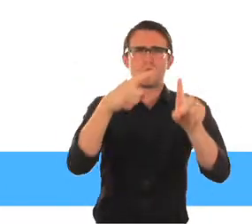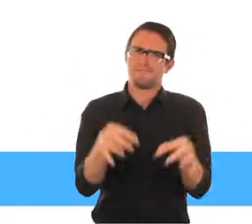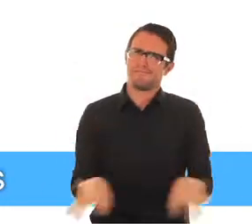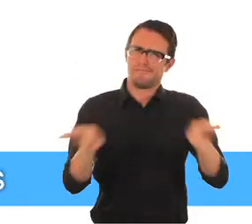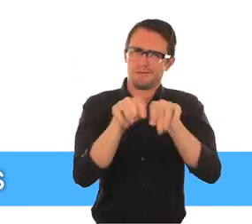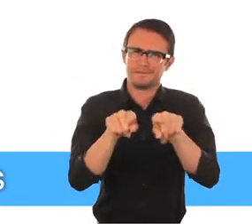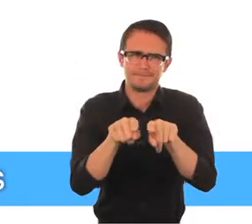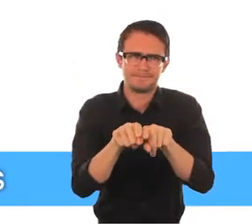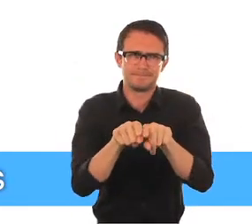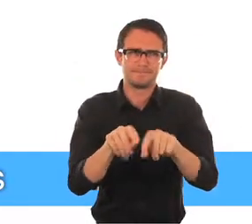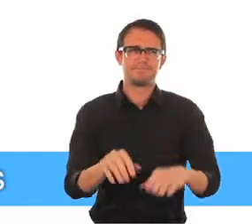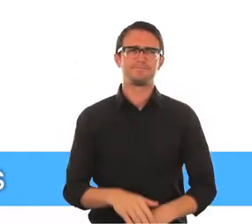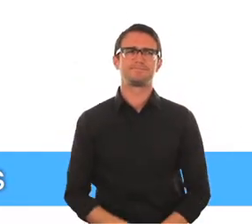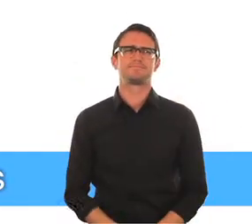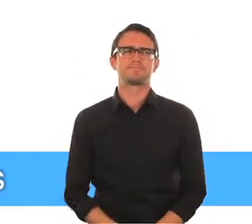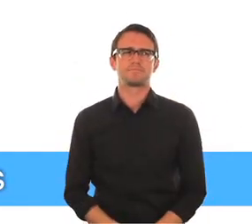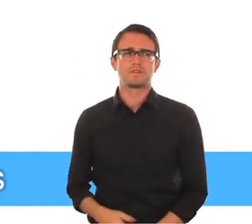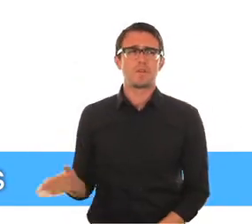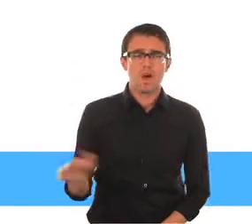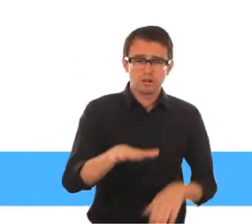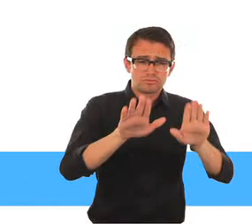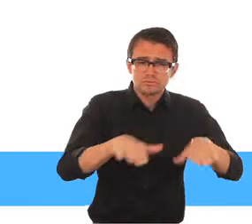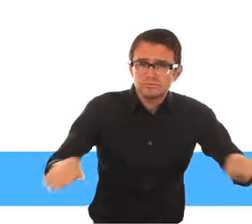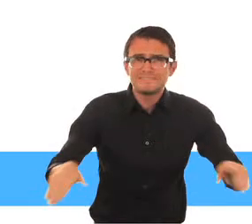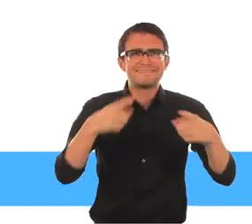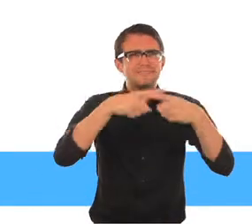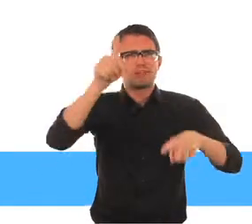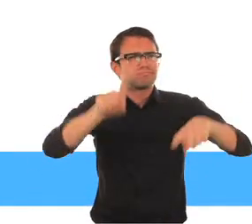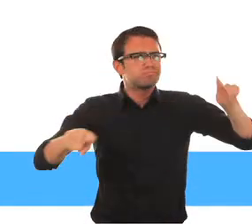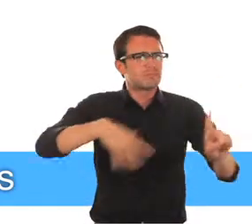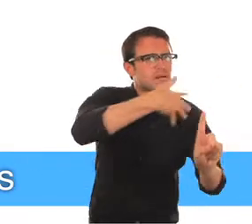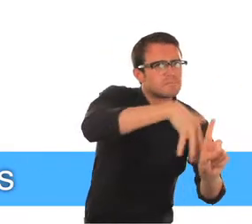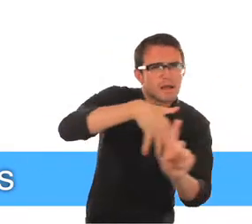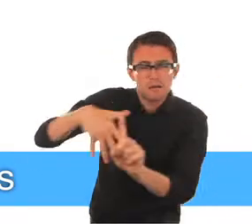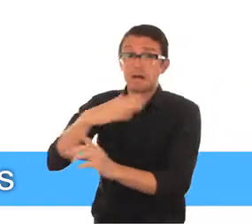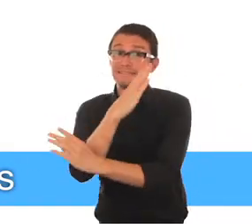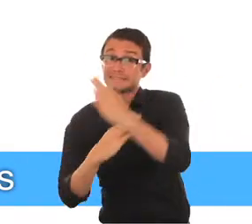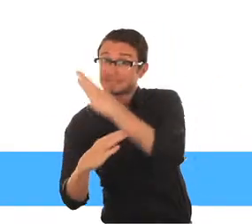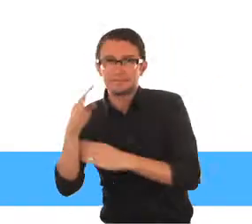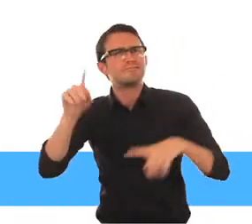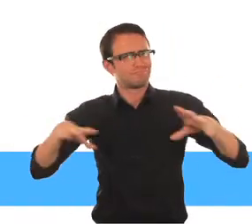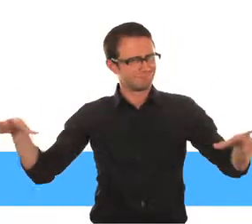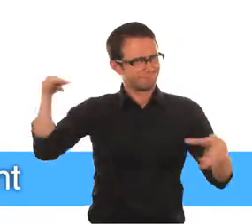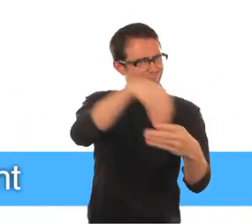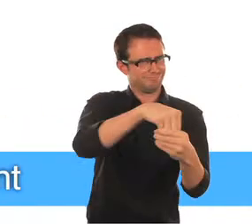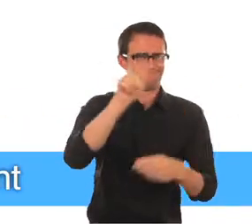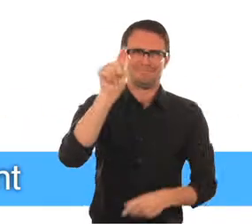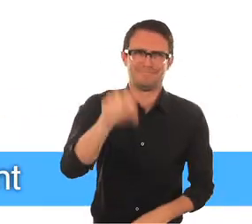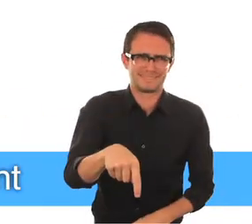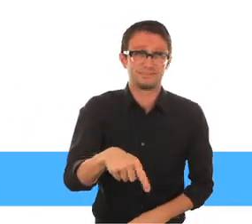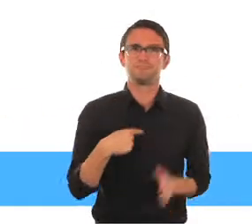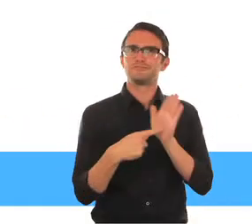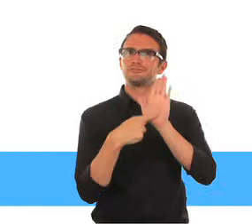ont une participation significative des enfants issus de milieux variés et vivant dans des conditions différentes, y compris les enfants handicapés. Les exemples que nous avons vus